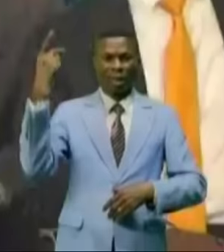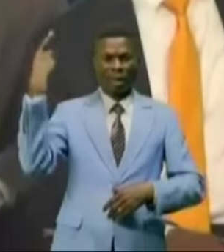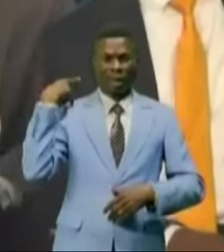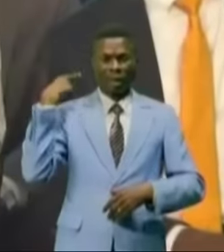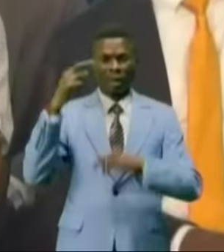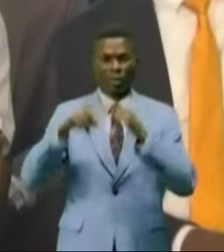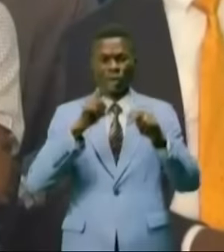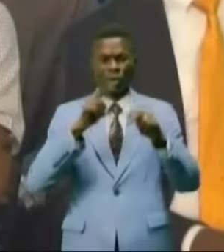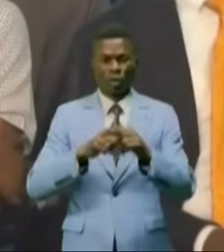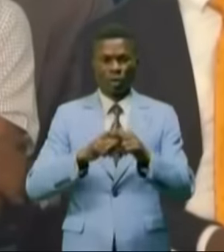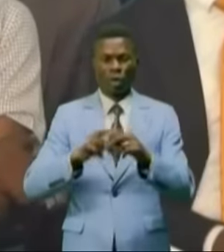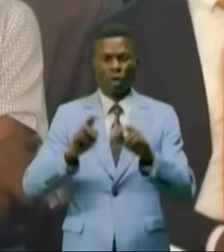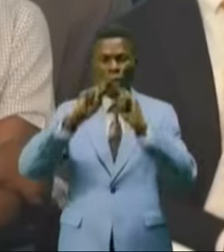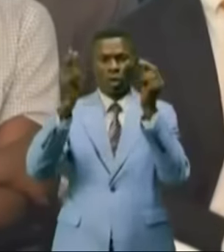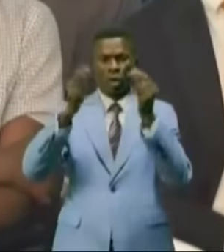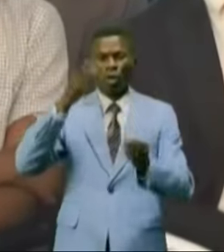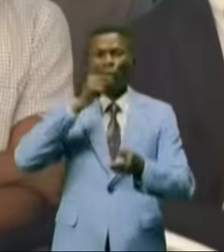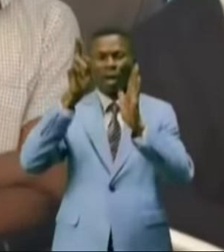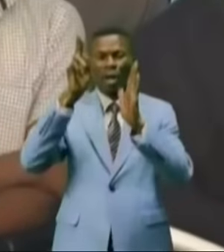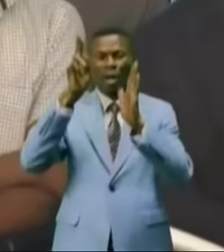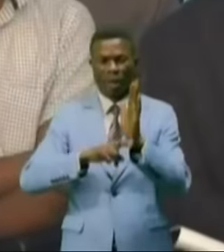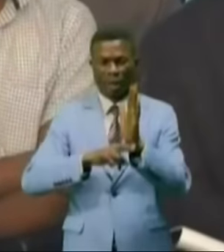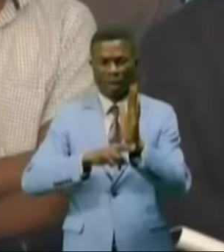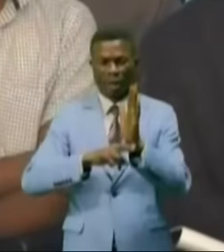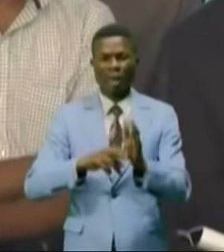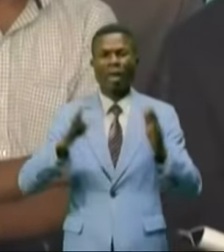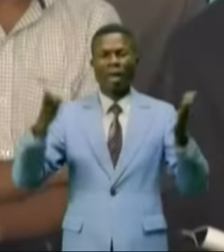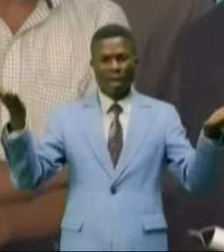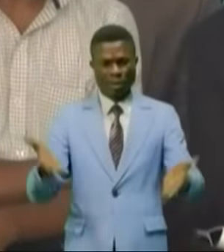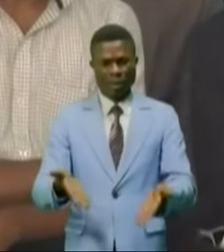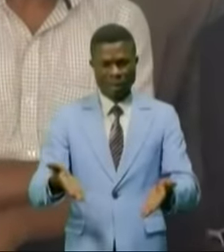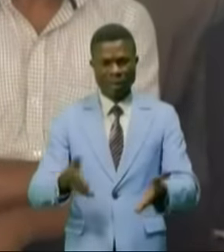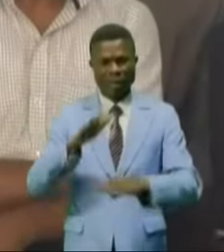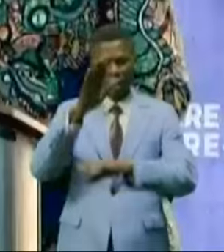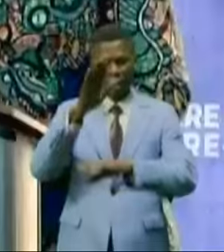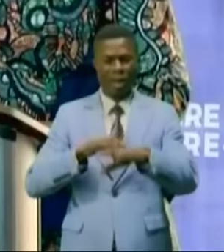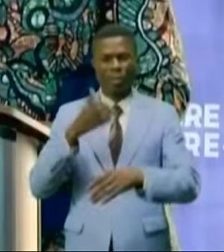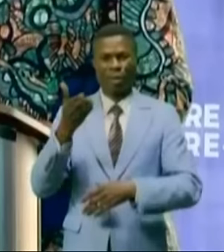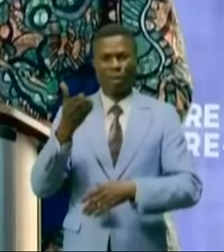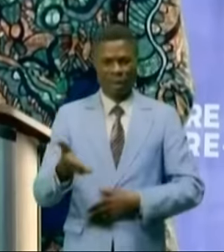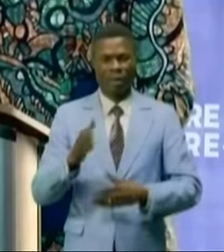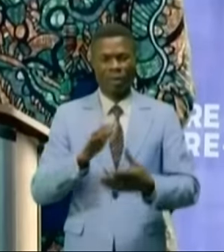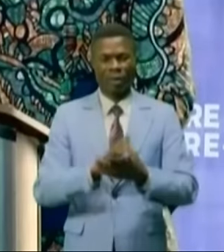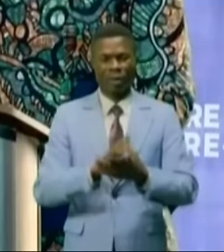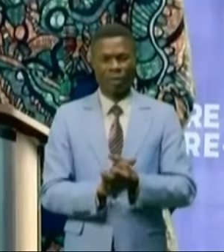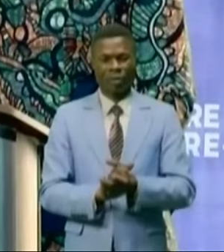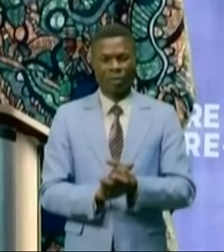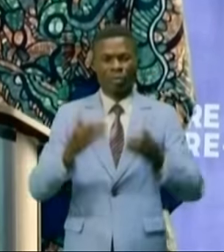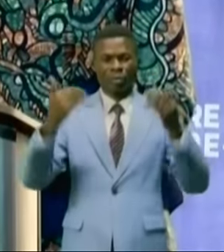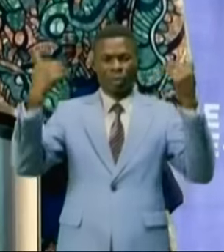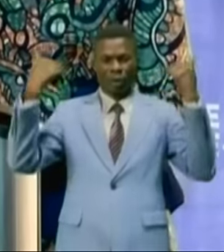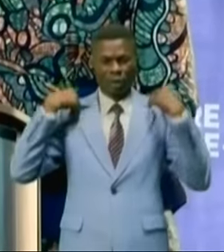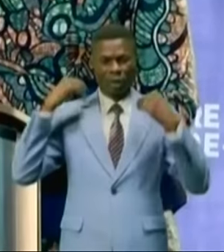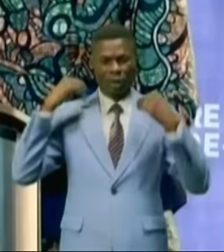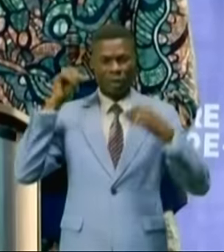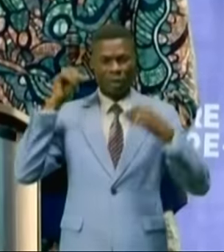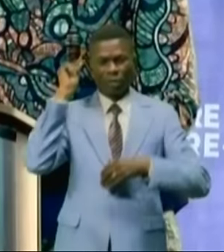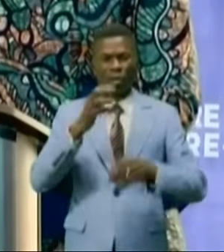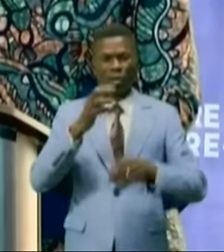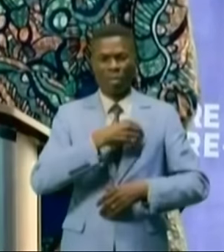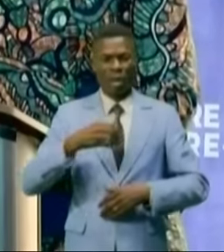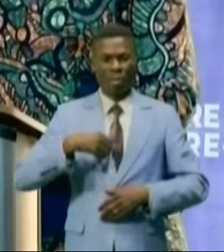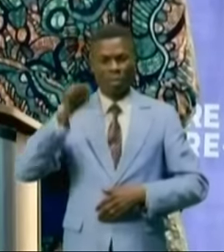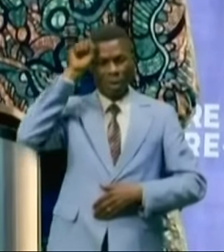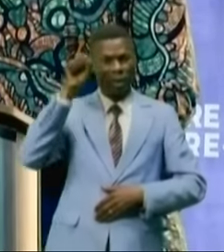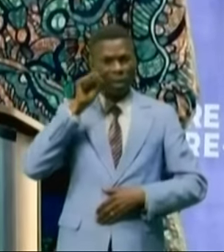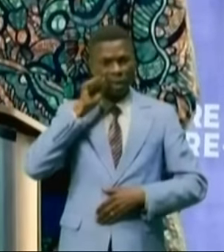nationaux de la majorité parlementaire ont répondu à son invitation. La chef du gouvernement, Judith Suminwa, a avant